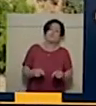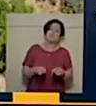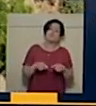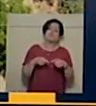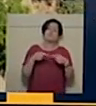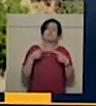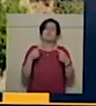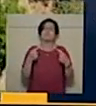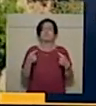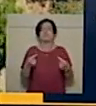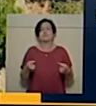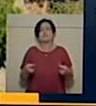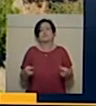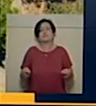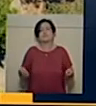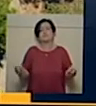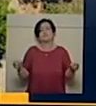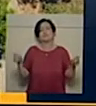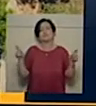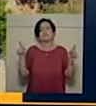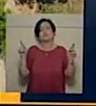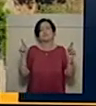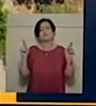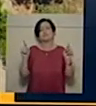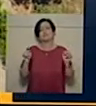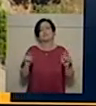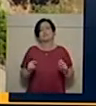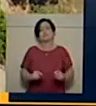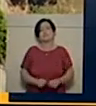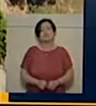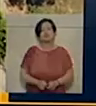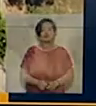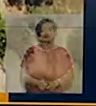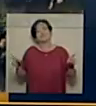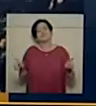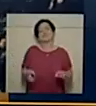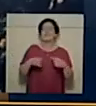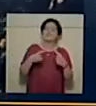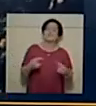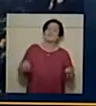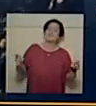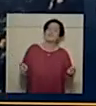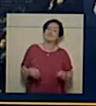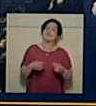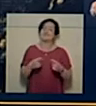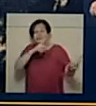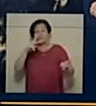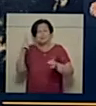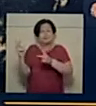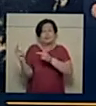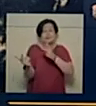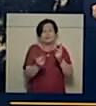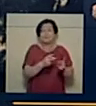Τώρα δυστυχώς όμως μετά τη διετία, τώρα δηλαδή τέλη του μήνα, έχουμε πολλές μεταθέσεις και το σχολείο πάλι